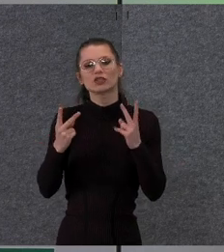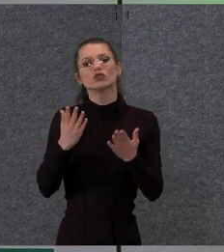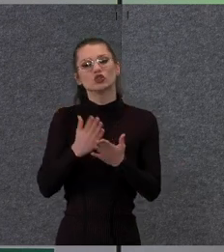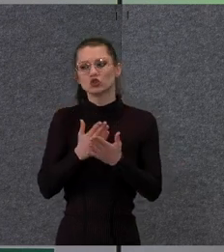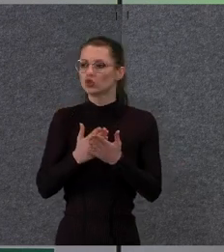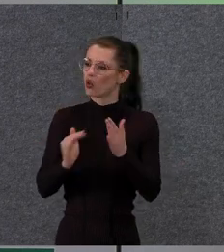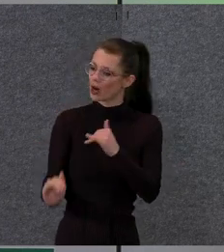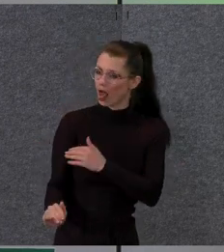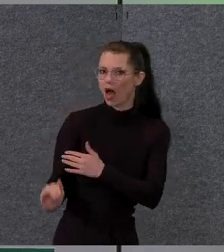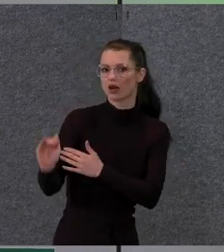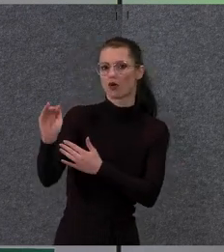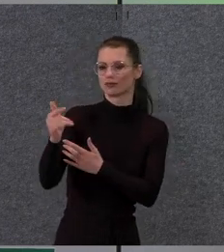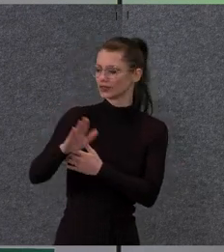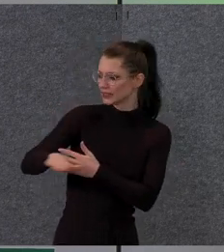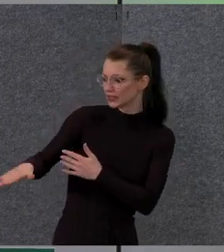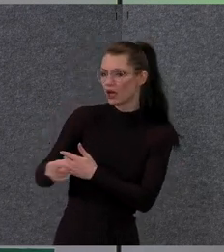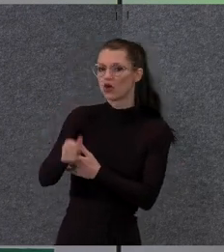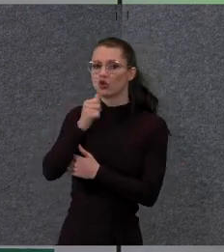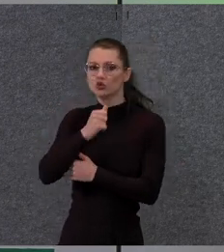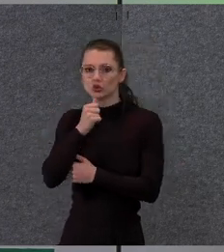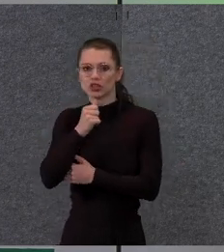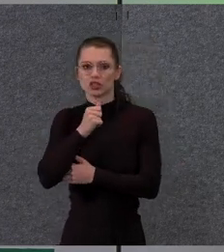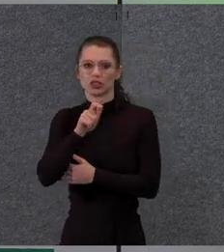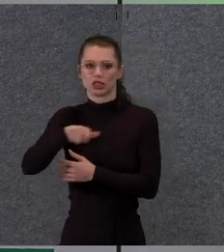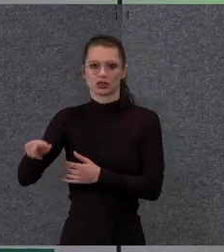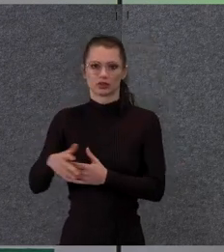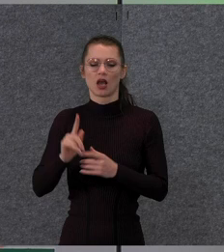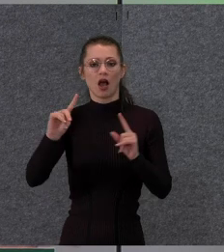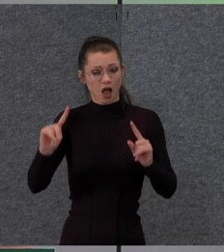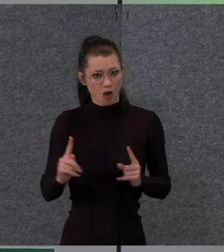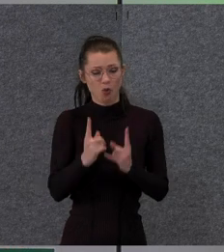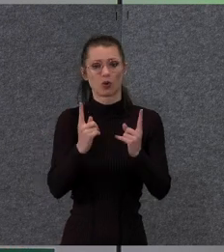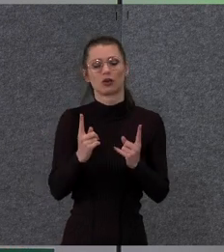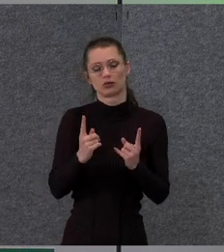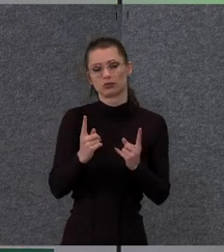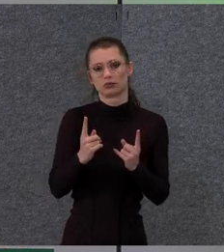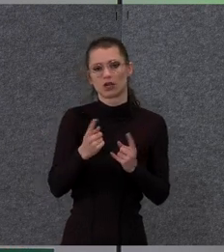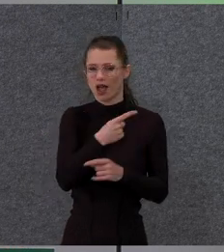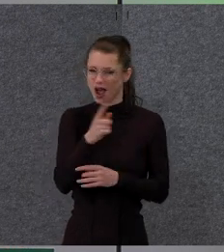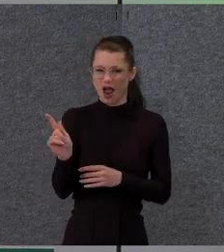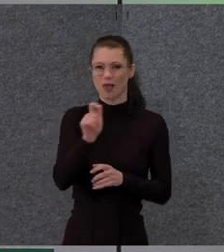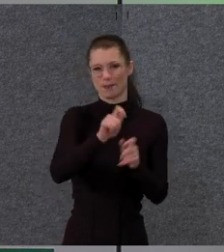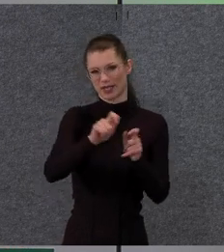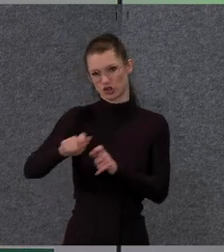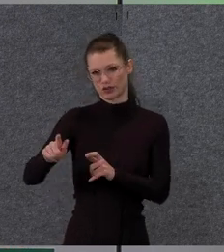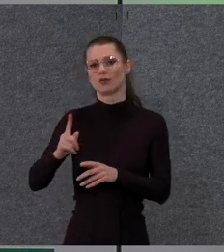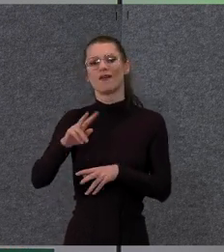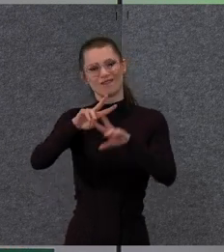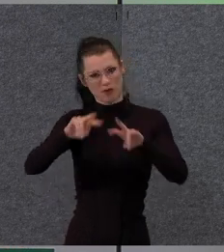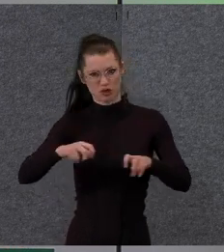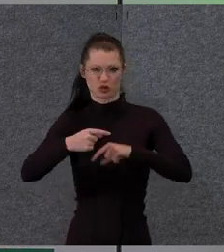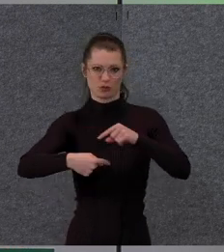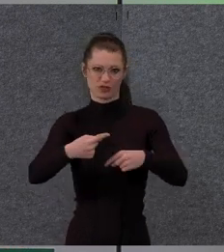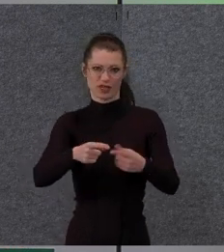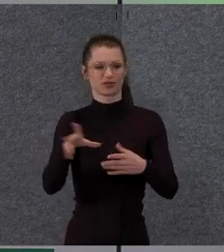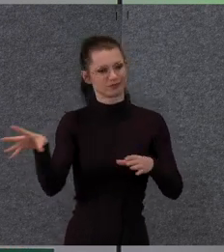auf die Kinder, die Jugendlichen und eben auch ein Leben lang alle Menschen in Forschungsprozessen beteiligen,